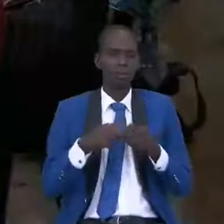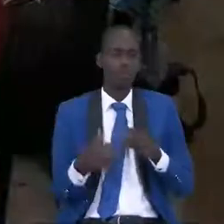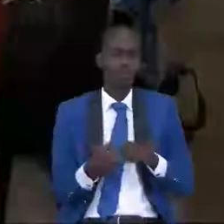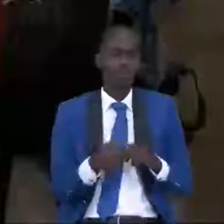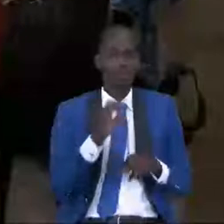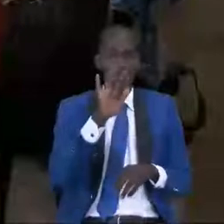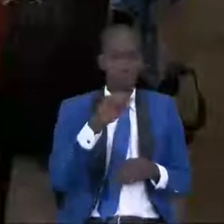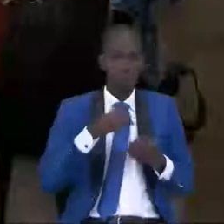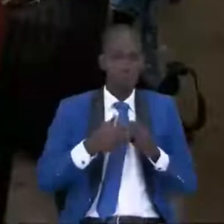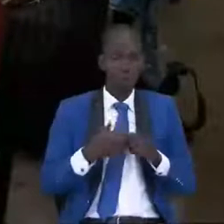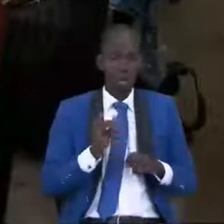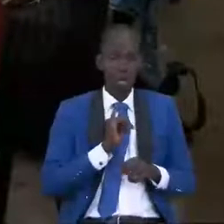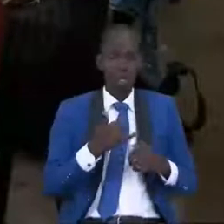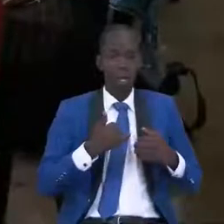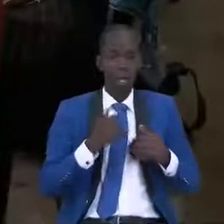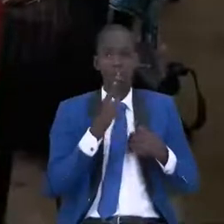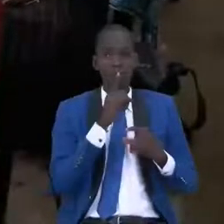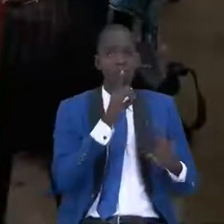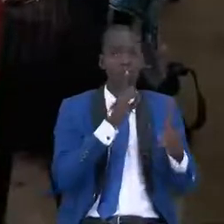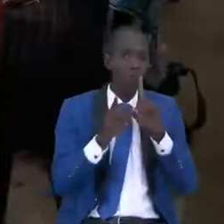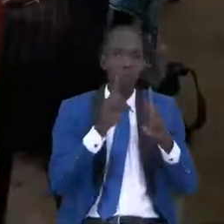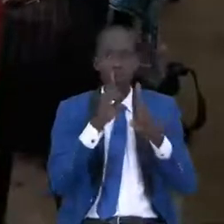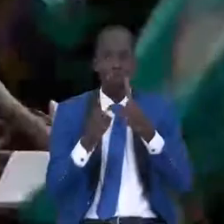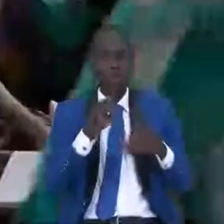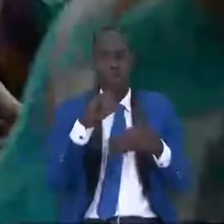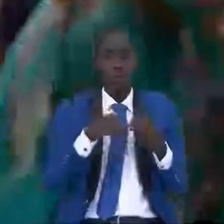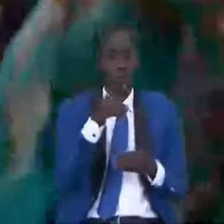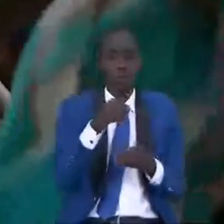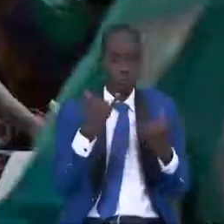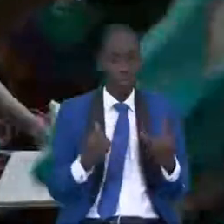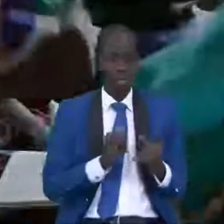maintenant. Ce matin, tu parleras à cette montagne.